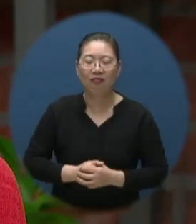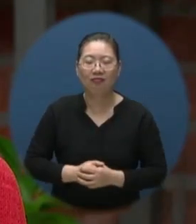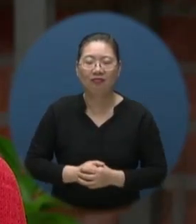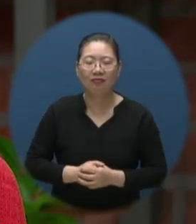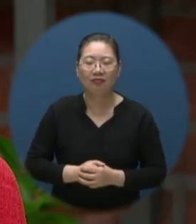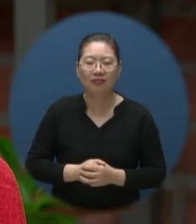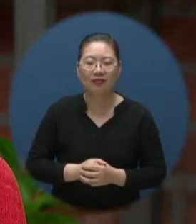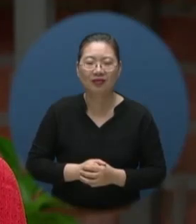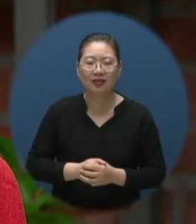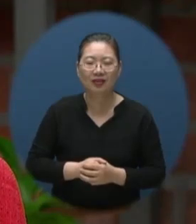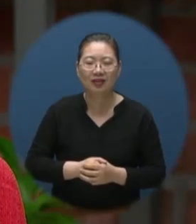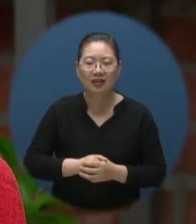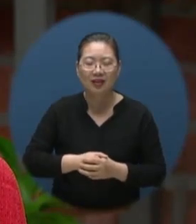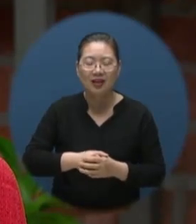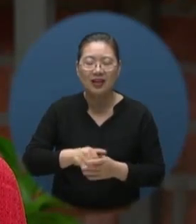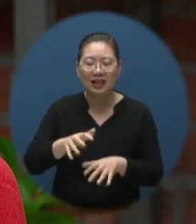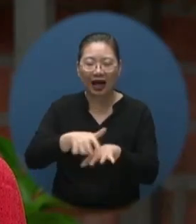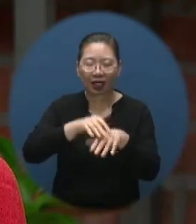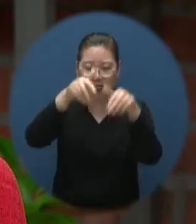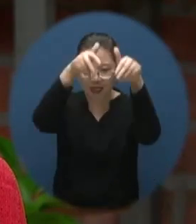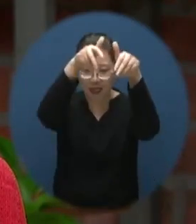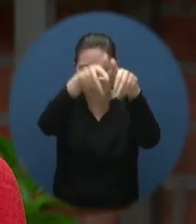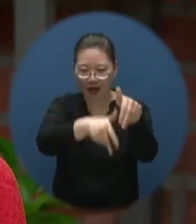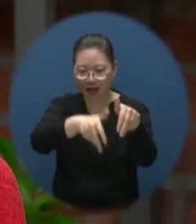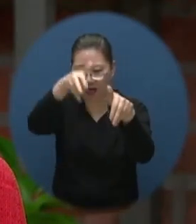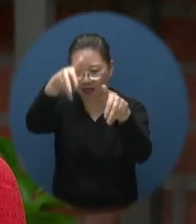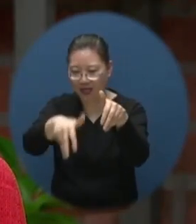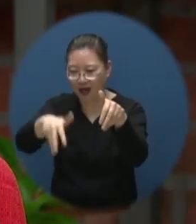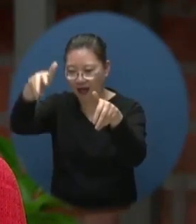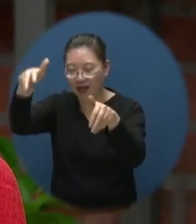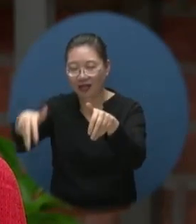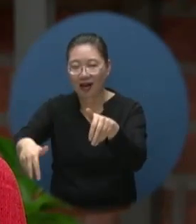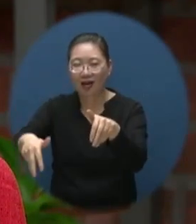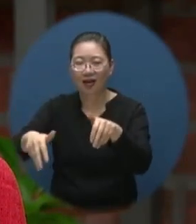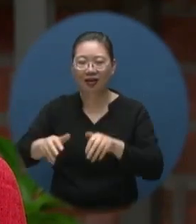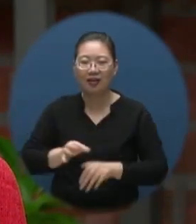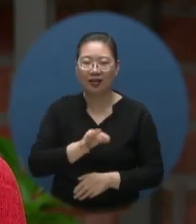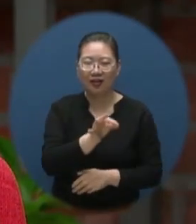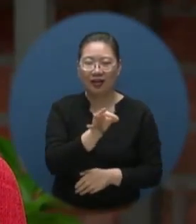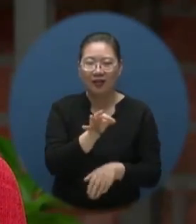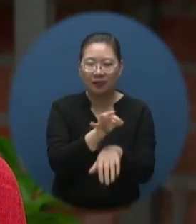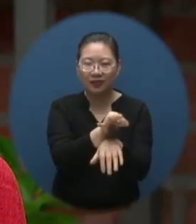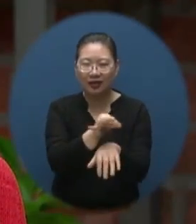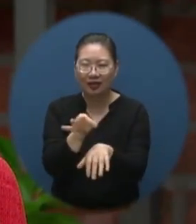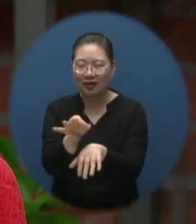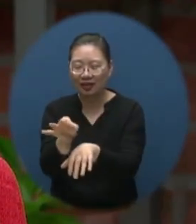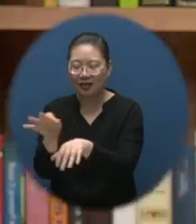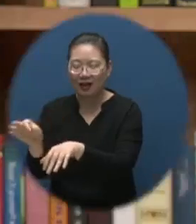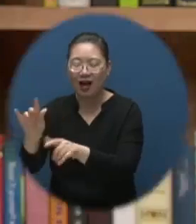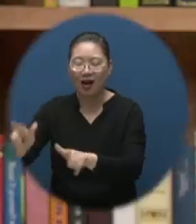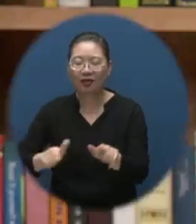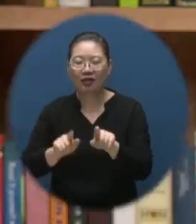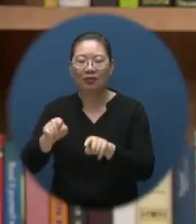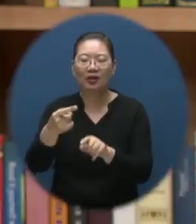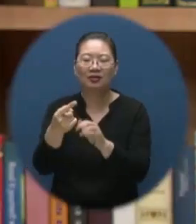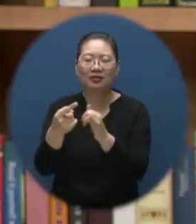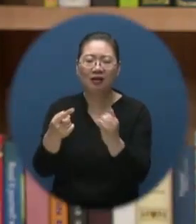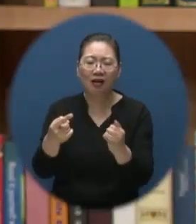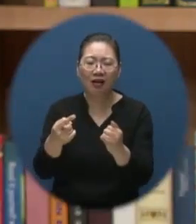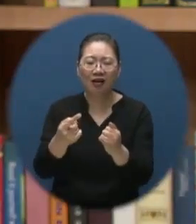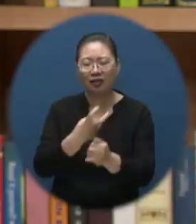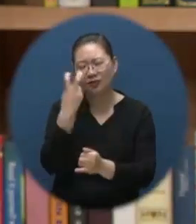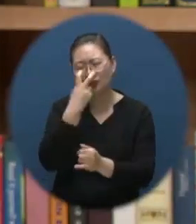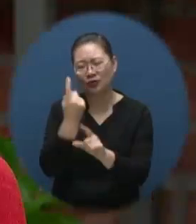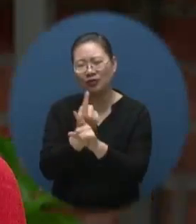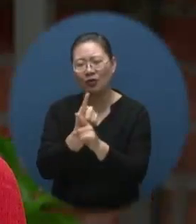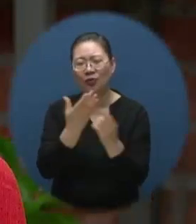그리고 카텐을 다 쳐주고. 그니까 한 바퀴 빙 돌고 또 짐 뽑아놓고 또 놓고 또 놓고 하루에 네. 100명을 받습니다. 100명씩?